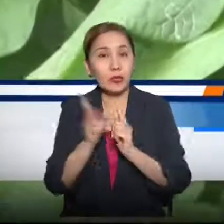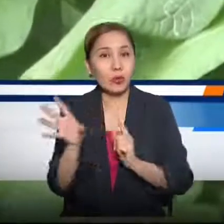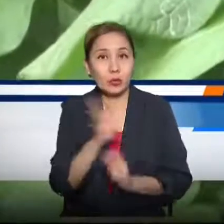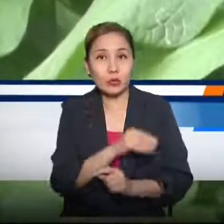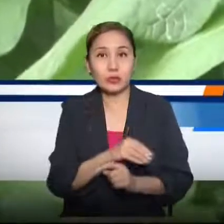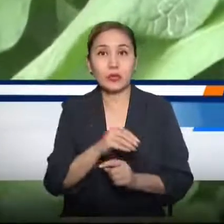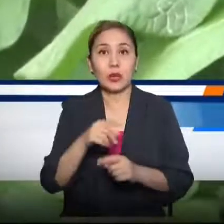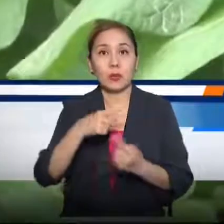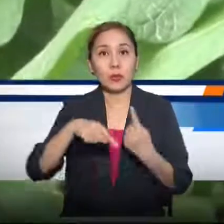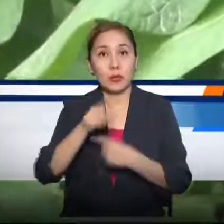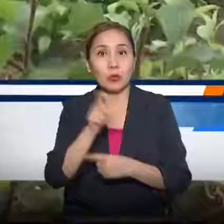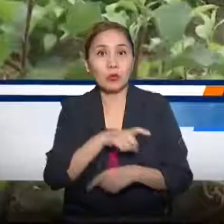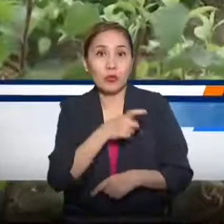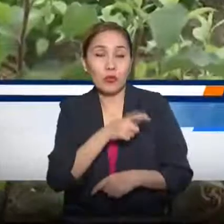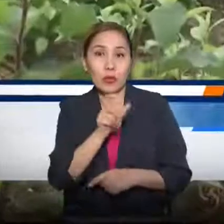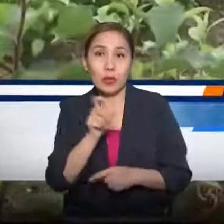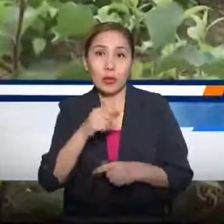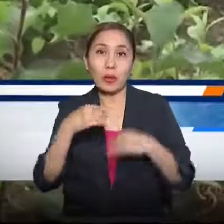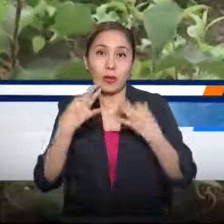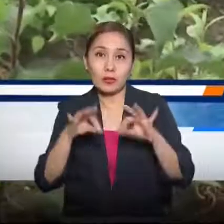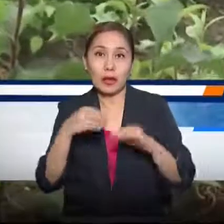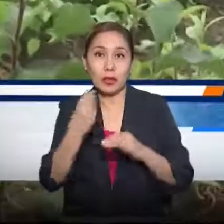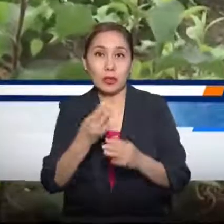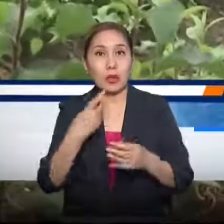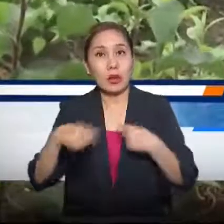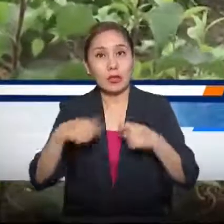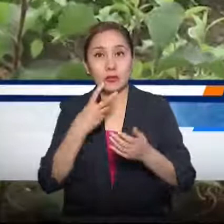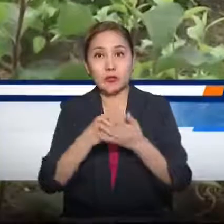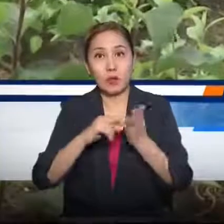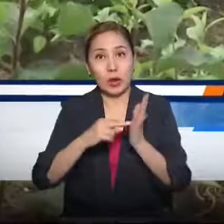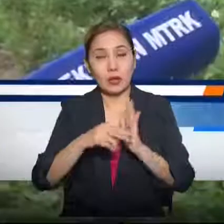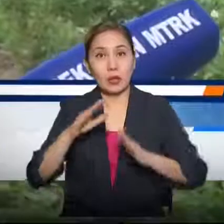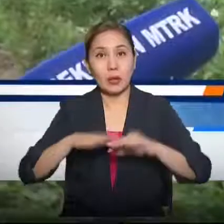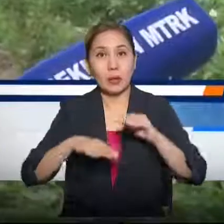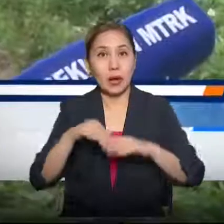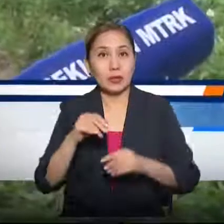поддерживают предприимчивых фермеров и позволяют им реализовать свои проекты на практике.